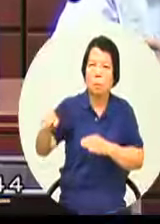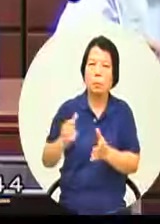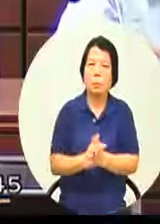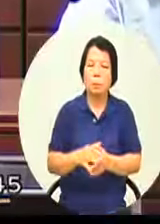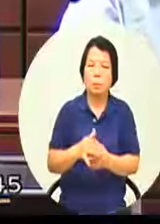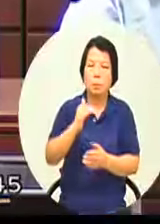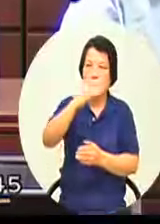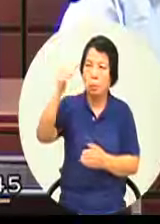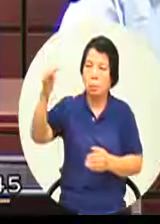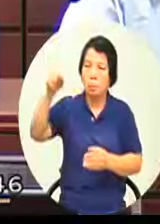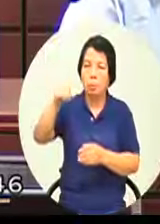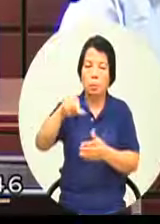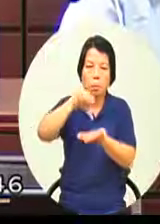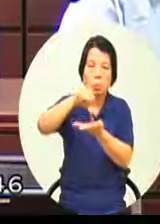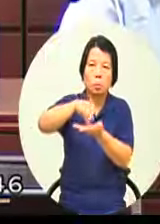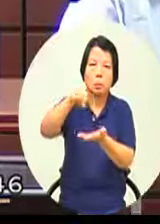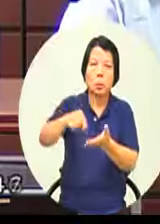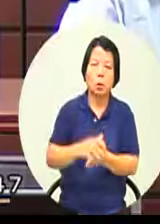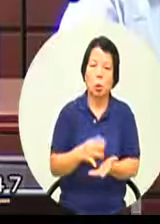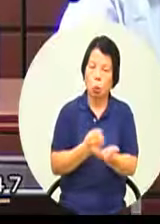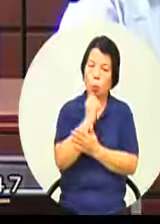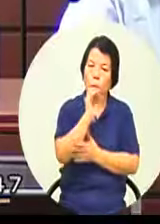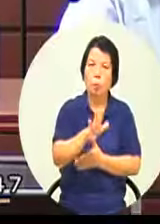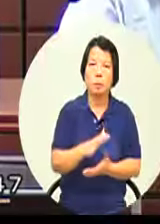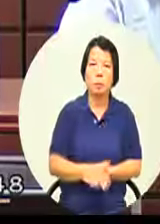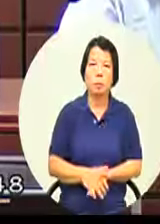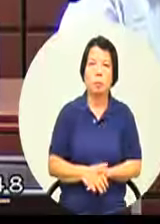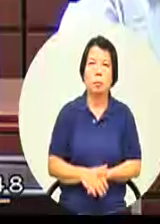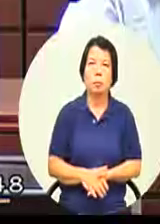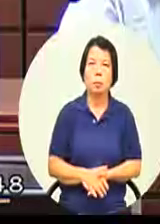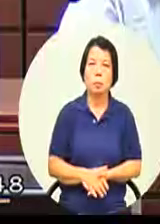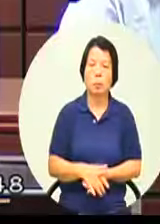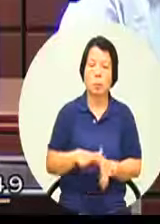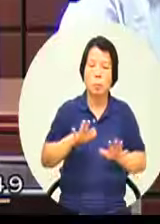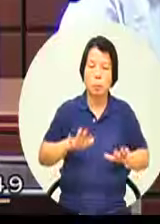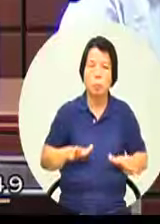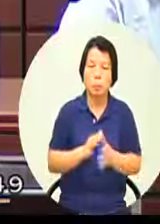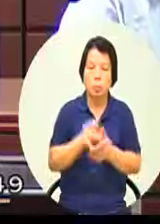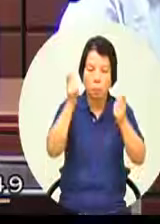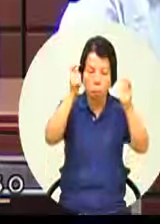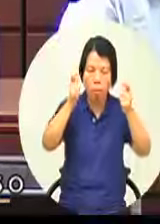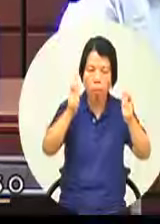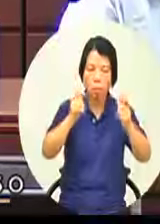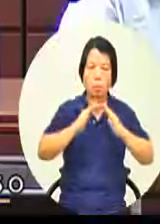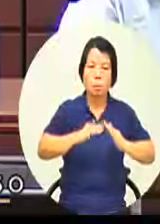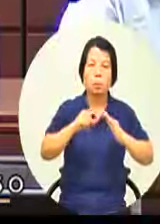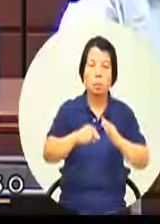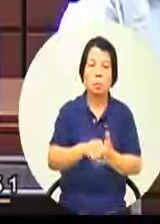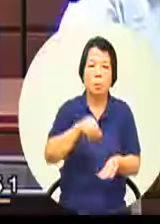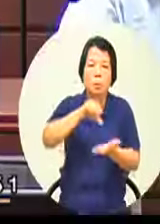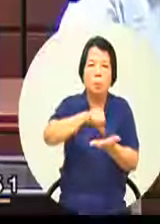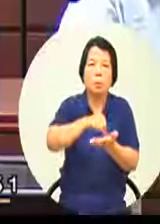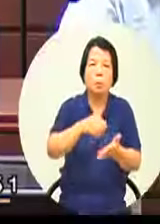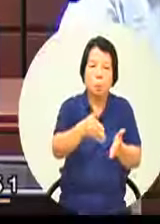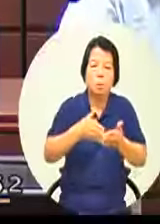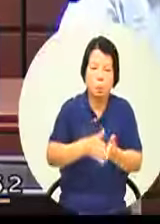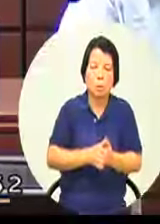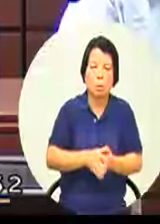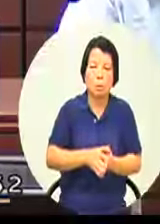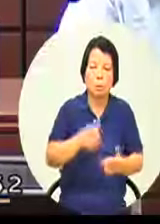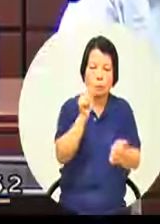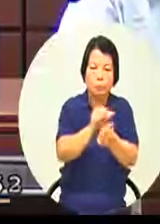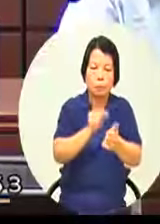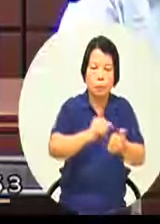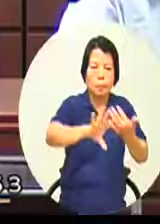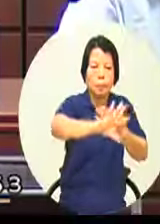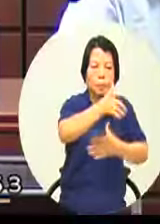山，所以讲这点的，我甲张议员报告一下。吼，按今仔高雄市遮的蔬菜需要仰赖其他县市